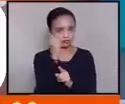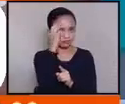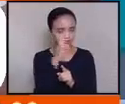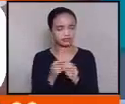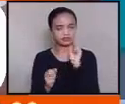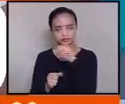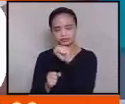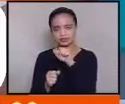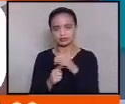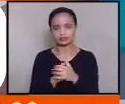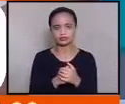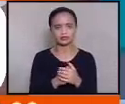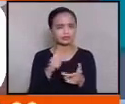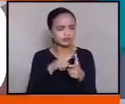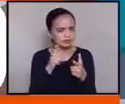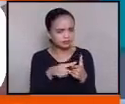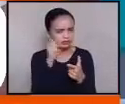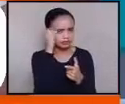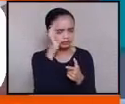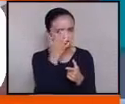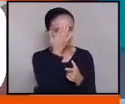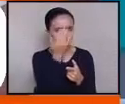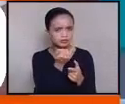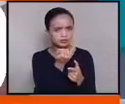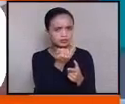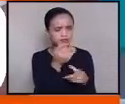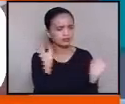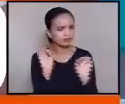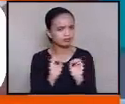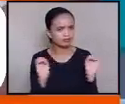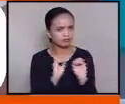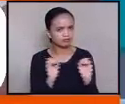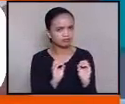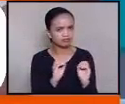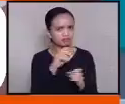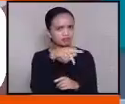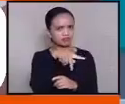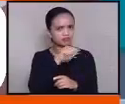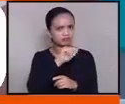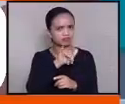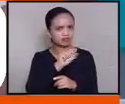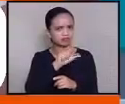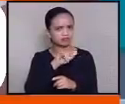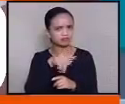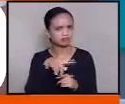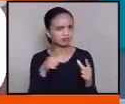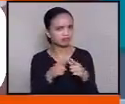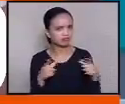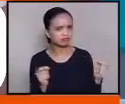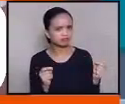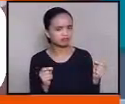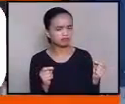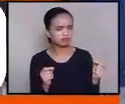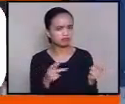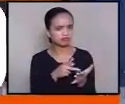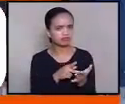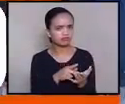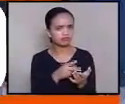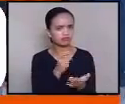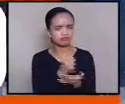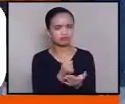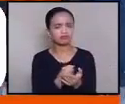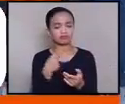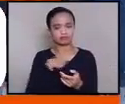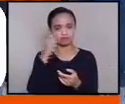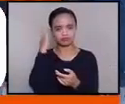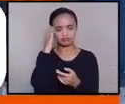Oo. Tapos, sir, bakit po wala pong payslip yung mga... Actually, yung pagkakaalam po,